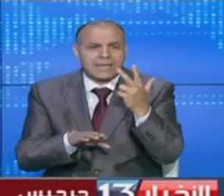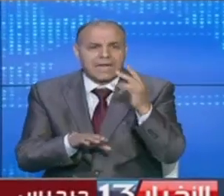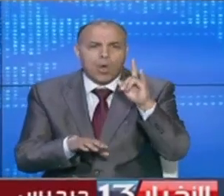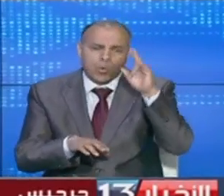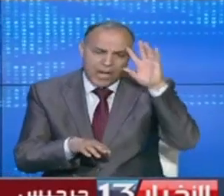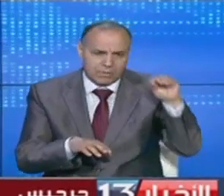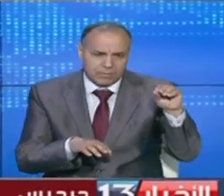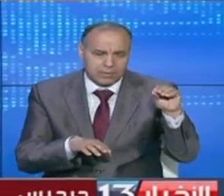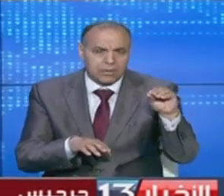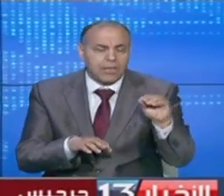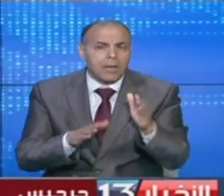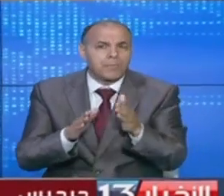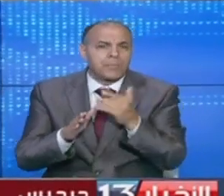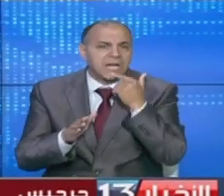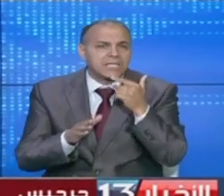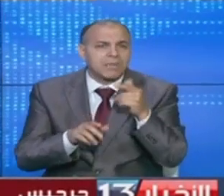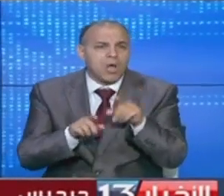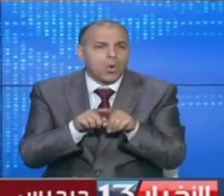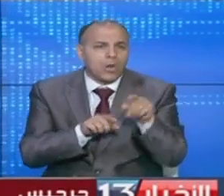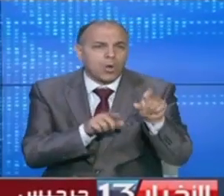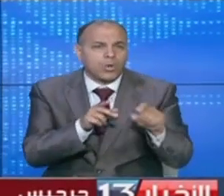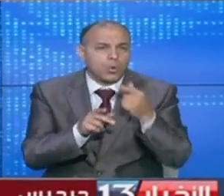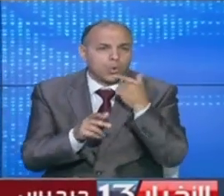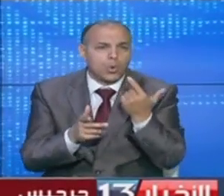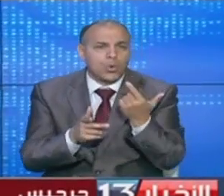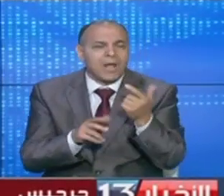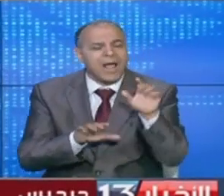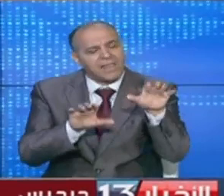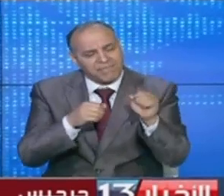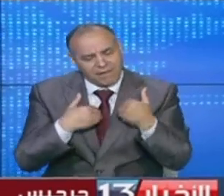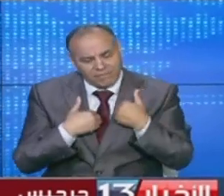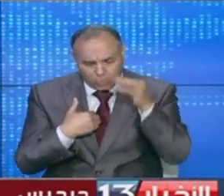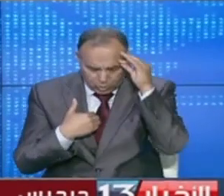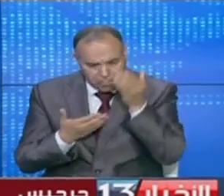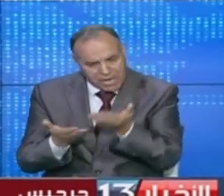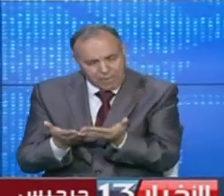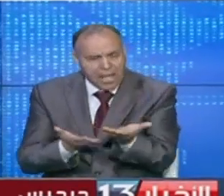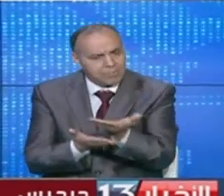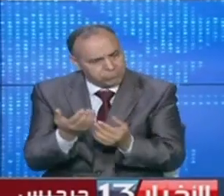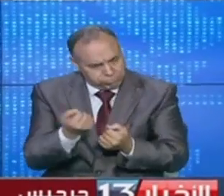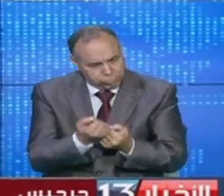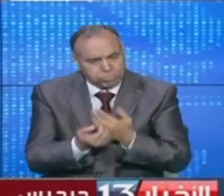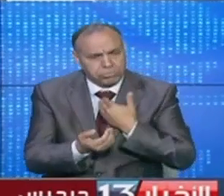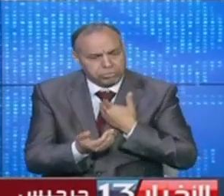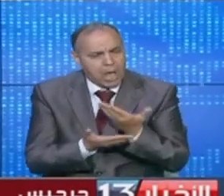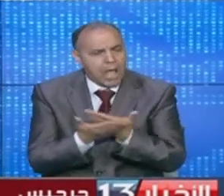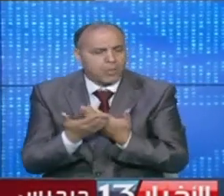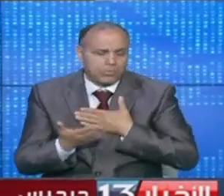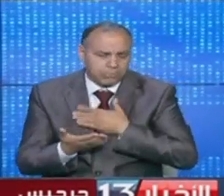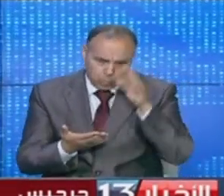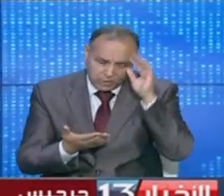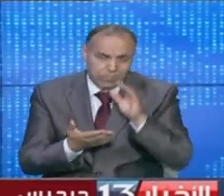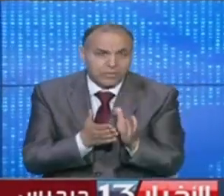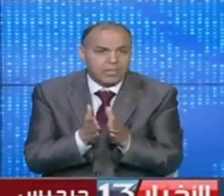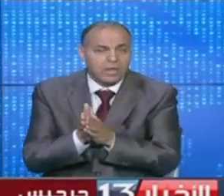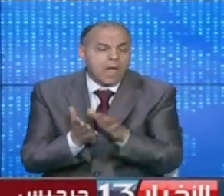فندقيه بالنسبه لل اشقائها توما معناها مضيفين باحد انه احنا بس ناخذ مهملون هم الخدمات الكل ومع